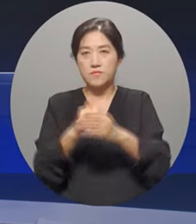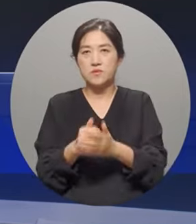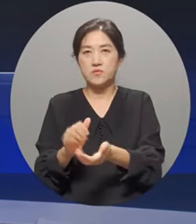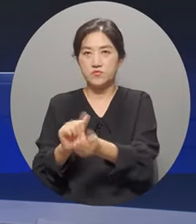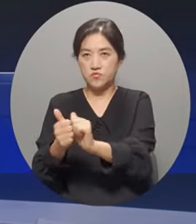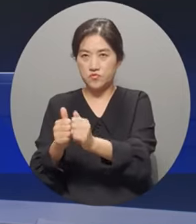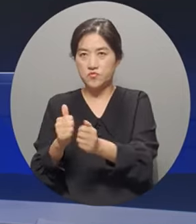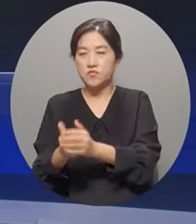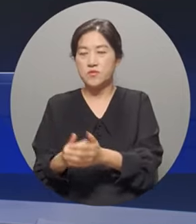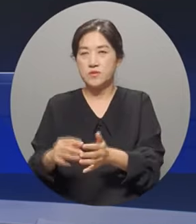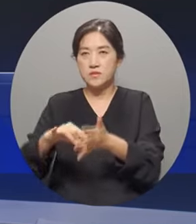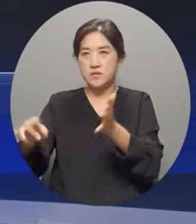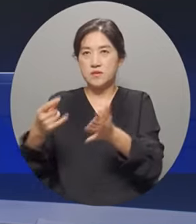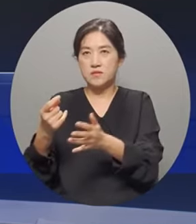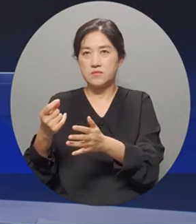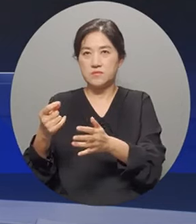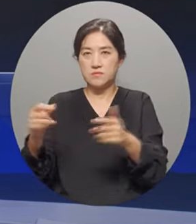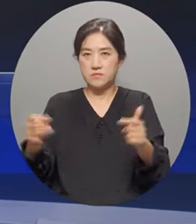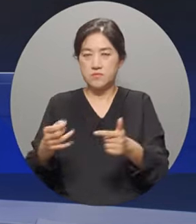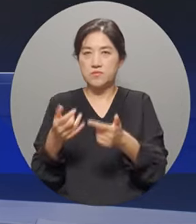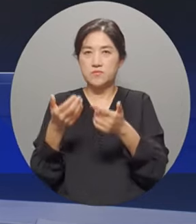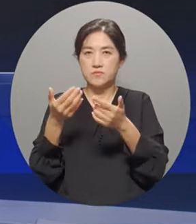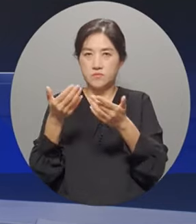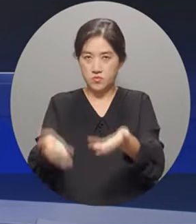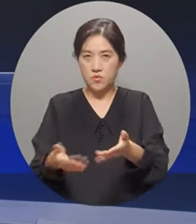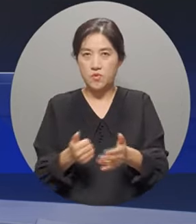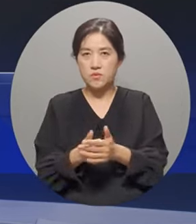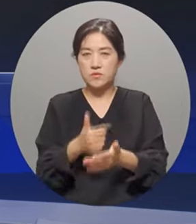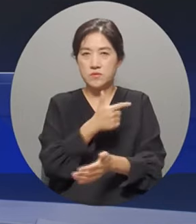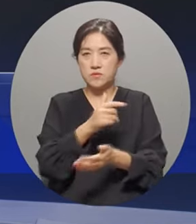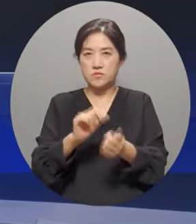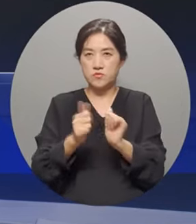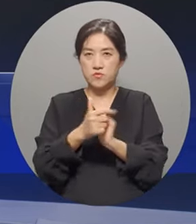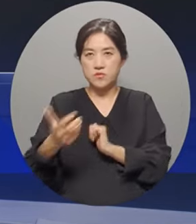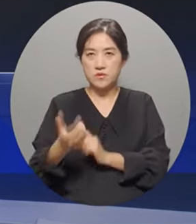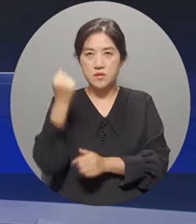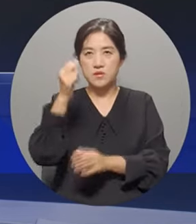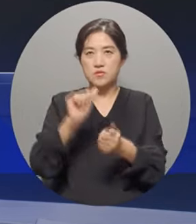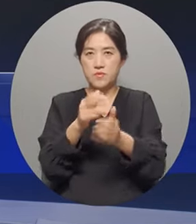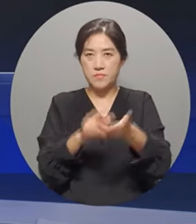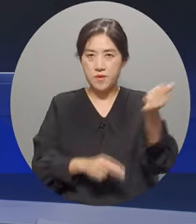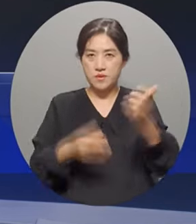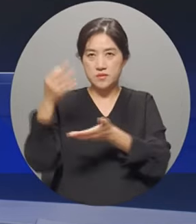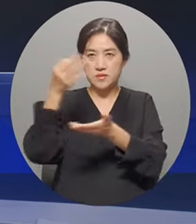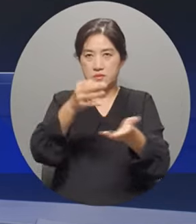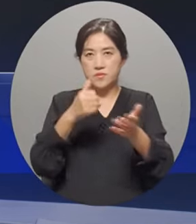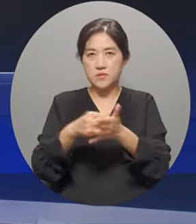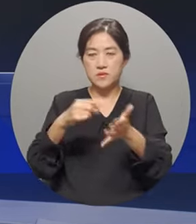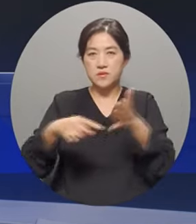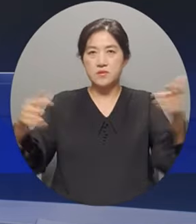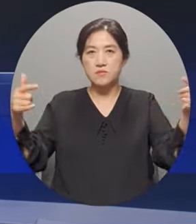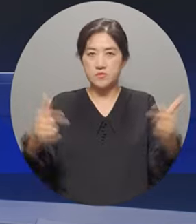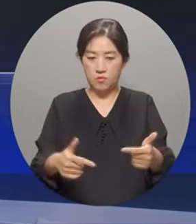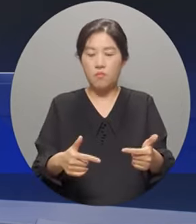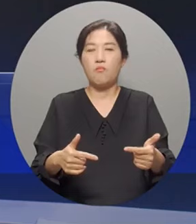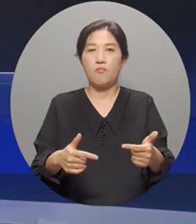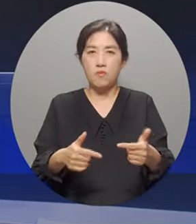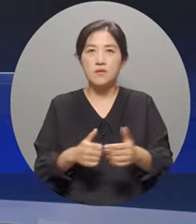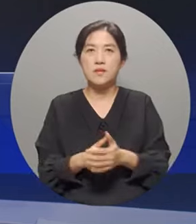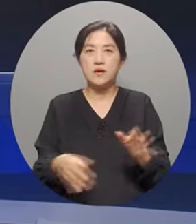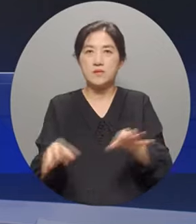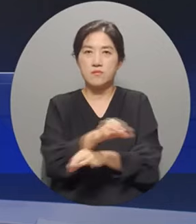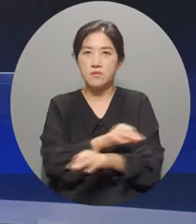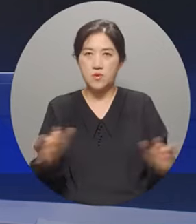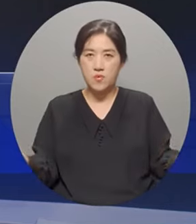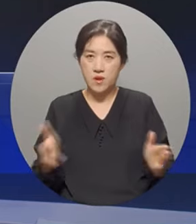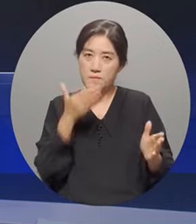걷고 최대 주주가 주식을 팔거나 상속할 때 내야 할 세금도 전보다 줄이겠다는 내용이 눈에 띕니다. 경제에